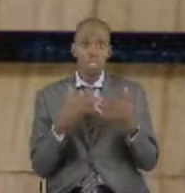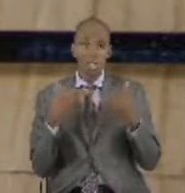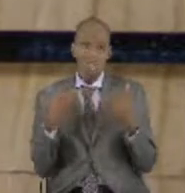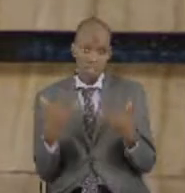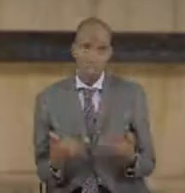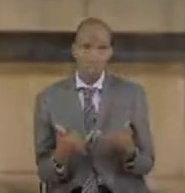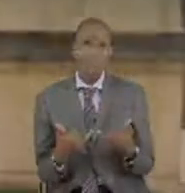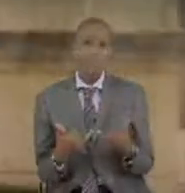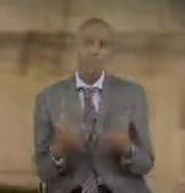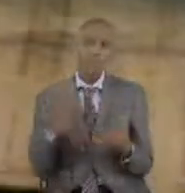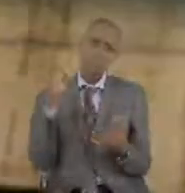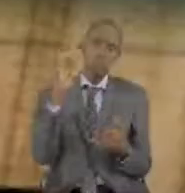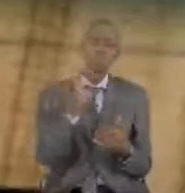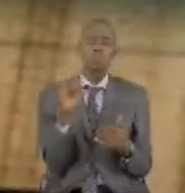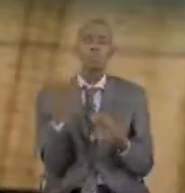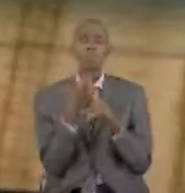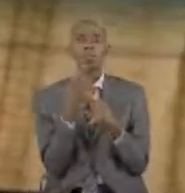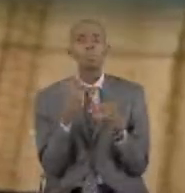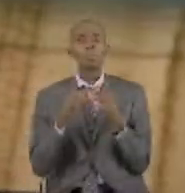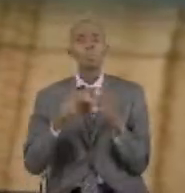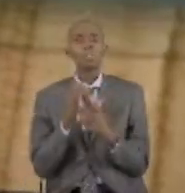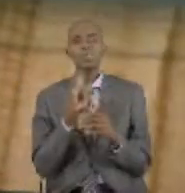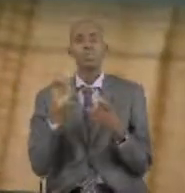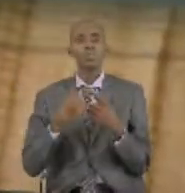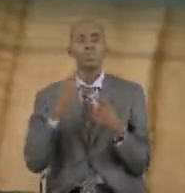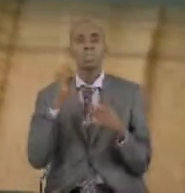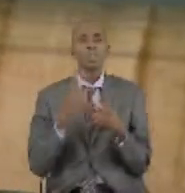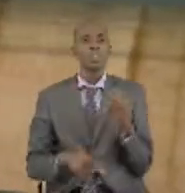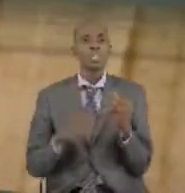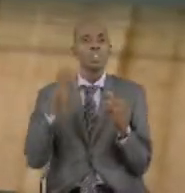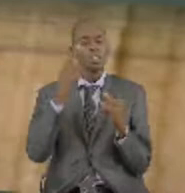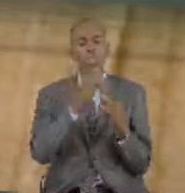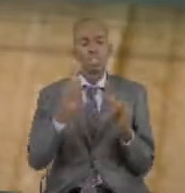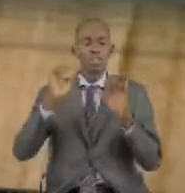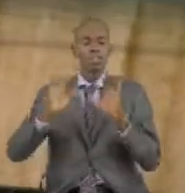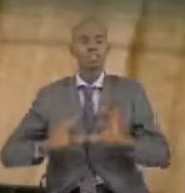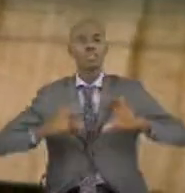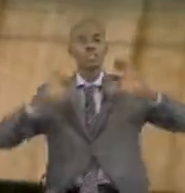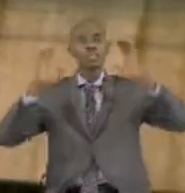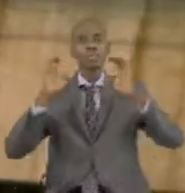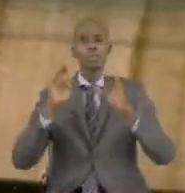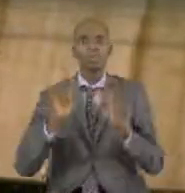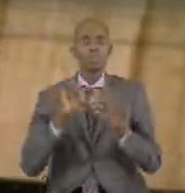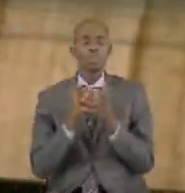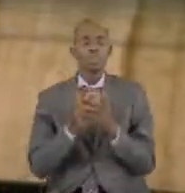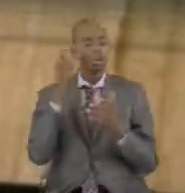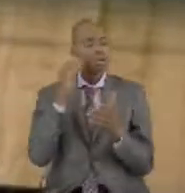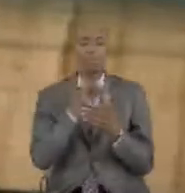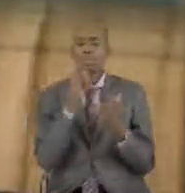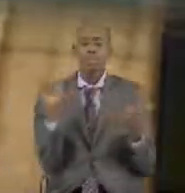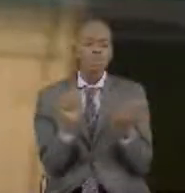annonce maintenant depuis le commencement jusqu'à la fin la consécration la consécration qui était